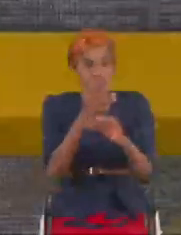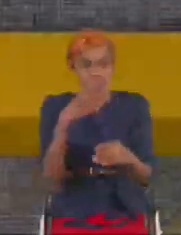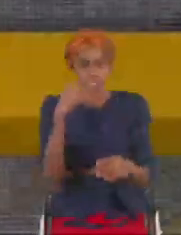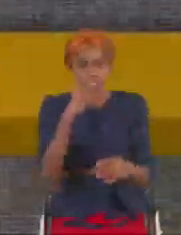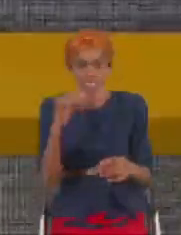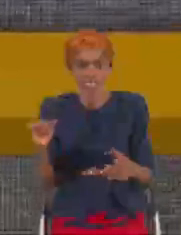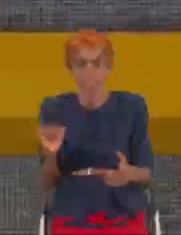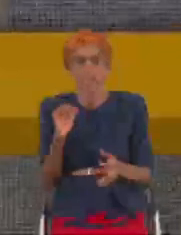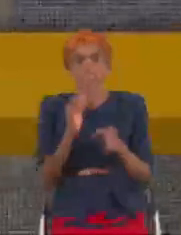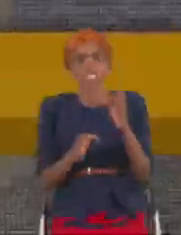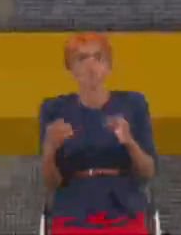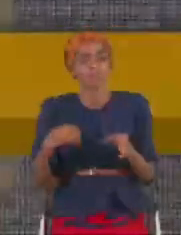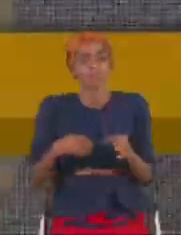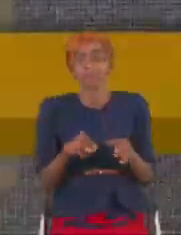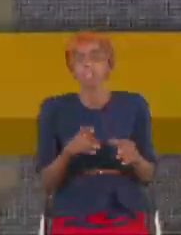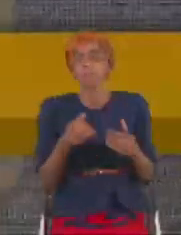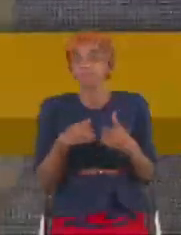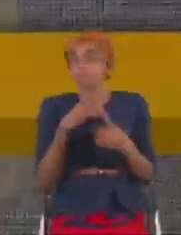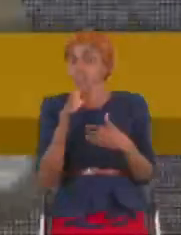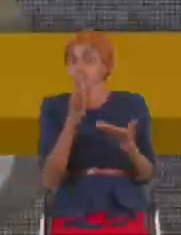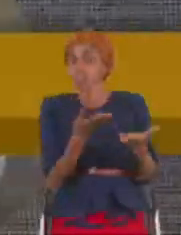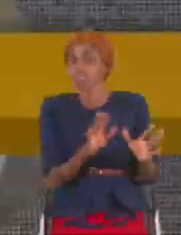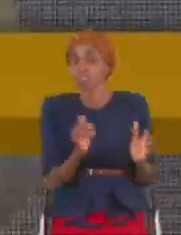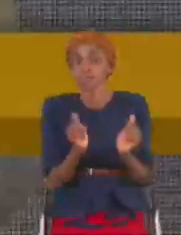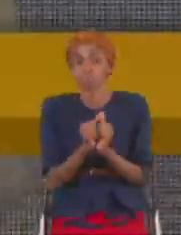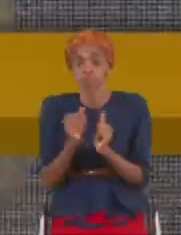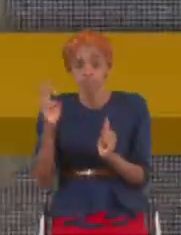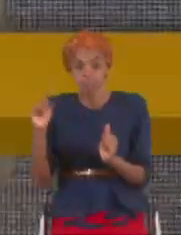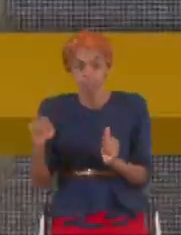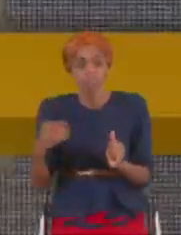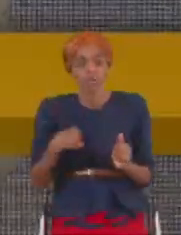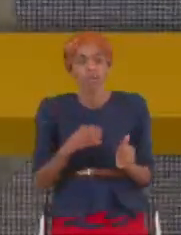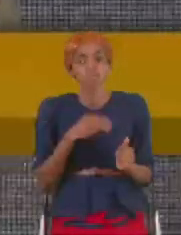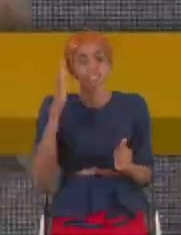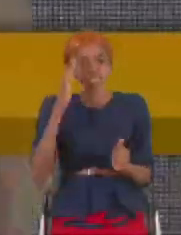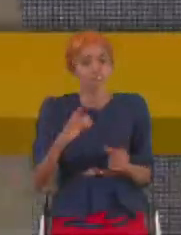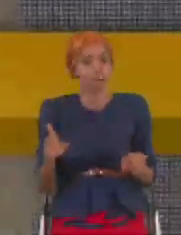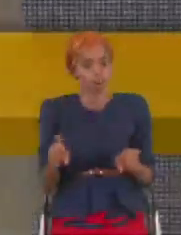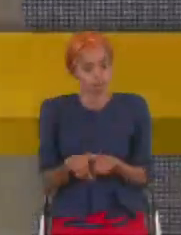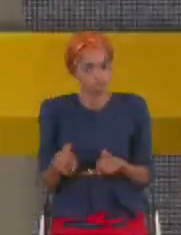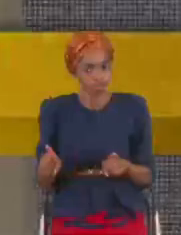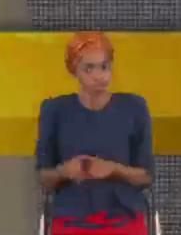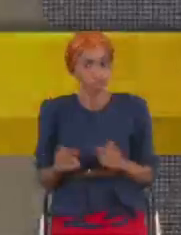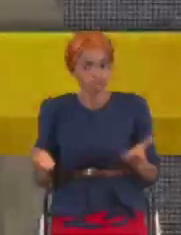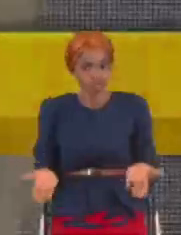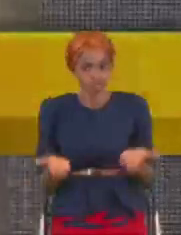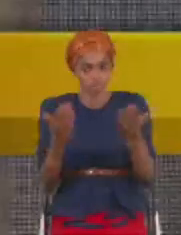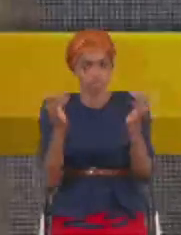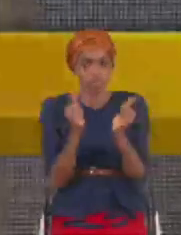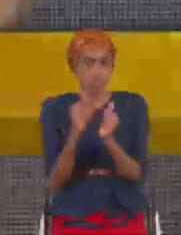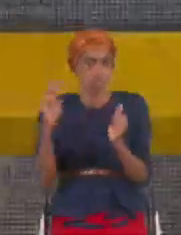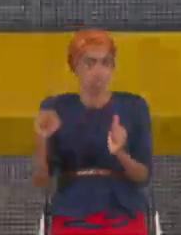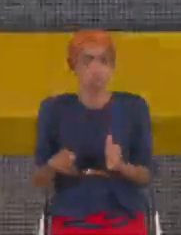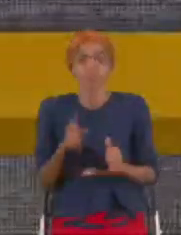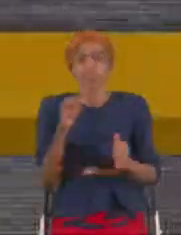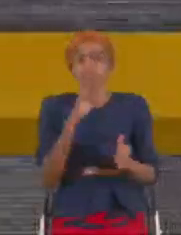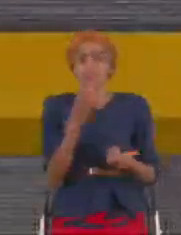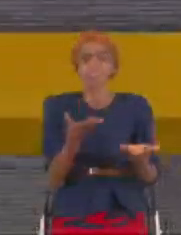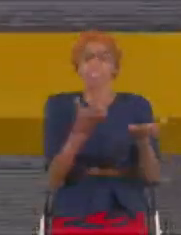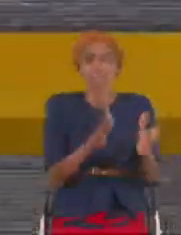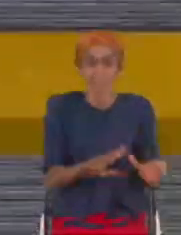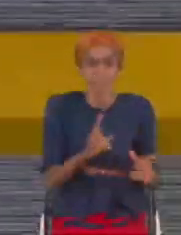si nous sommes morts avec lui nous vivrons aussi avec lui tu es mort